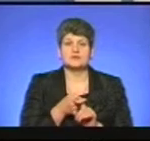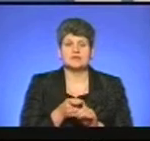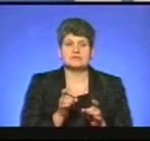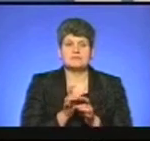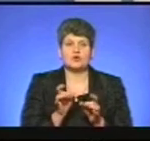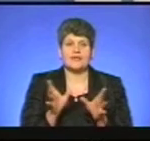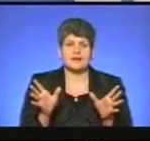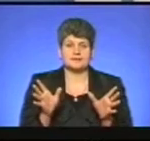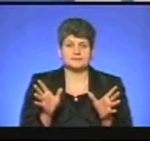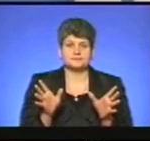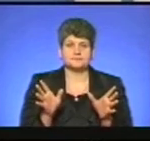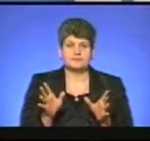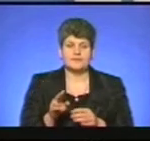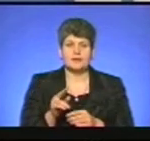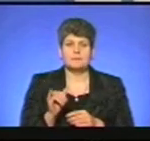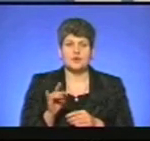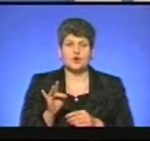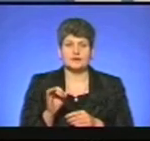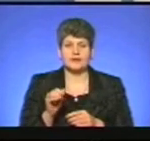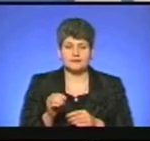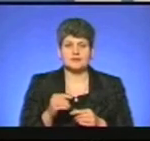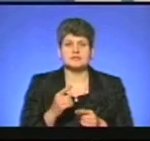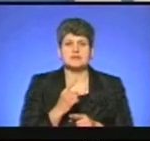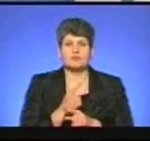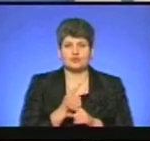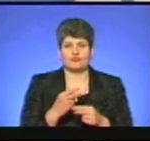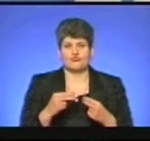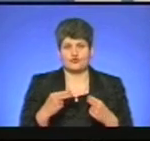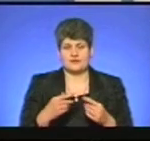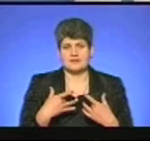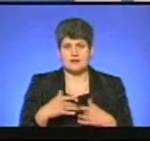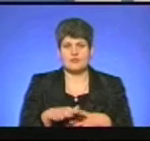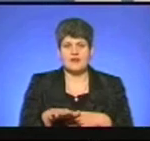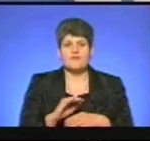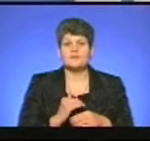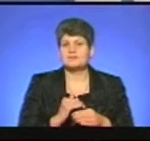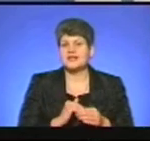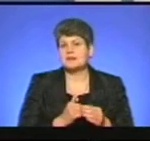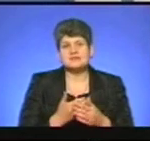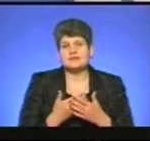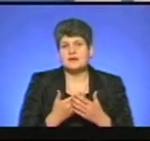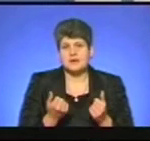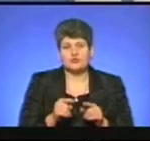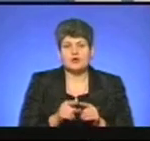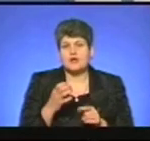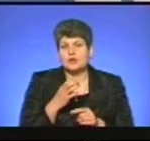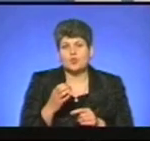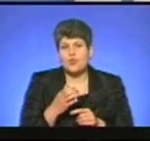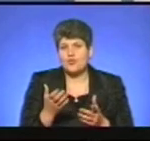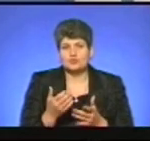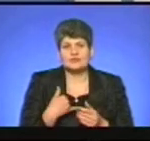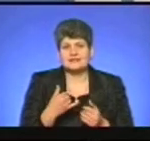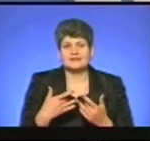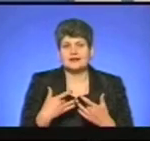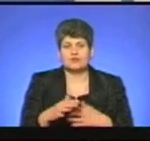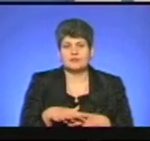Новий рік піротехніка заборонена продаж на театральному майдані. В підприємців її немає. А так само, як і алкоголю, в нас на театральному